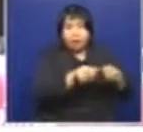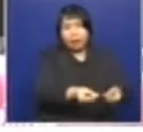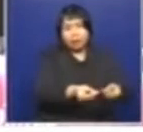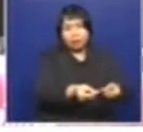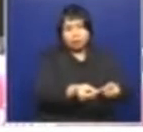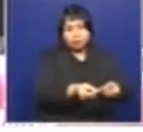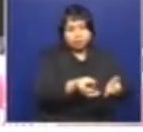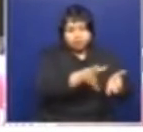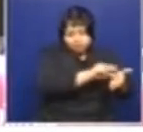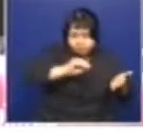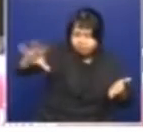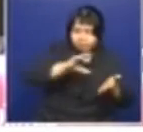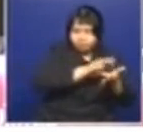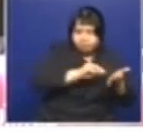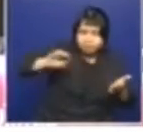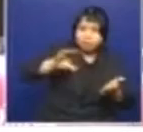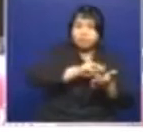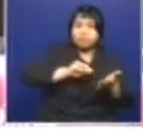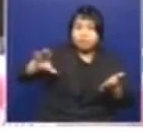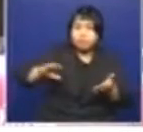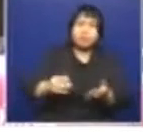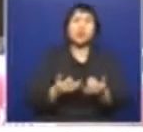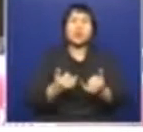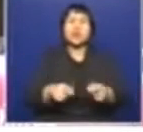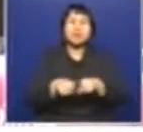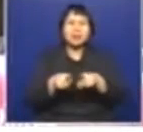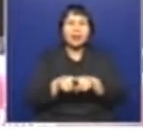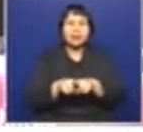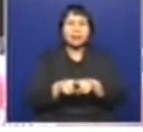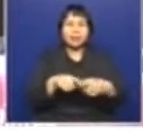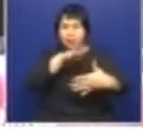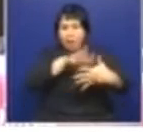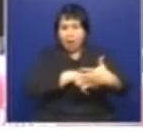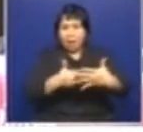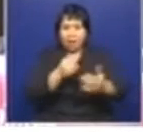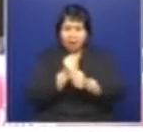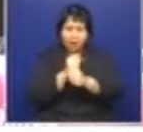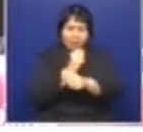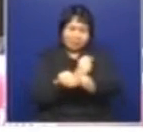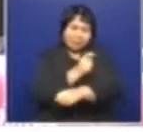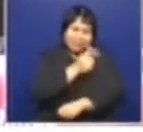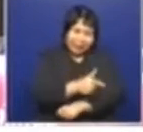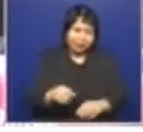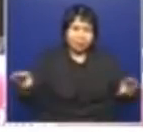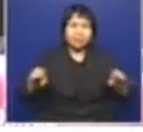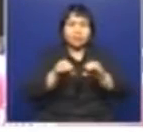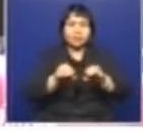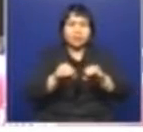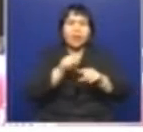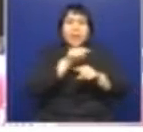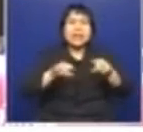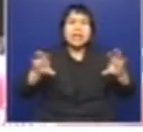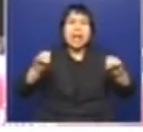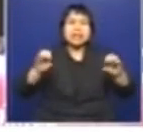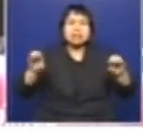ามือทุนใหญ่ไหลเข้าทุนใหญ่แม้แต่วันนี้มาตรการที่ท่านจะจ้างงานเนี่ยครึ่งต่อครึ่งเนี่ยก็ปฏิเสธไม่ได้